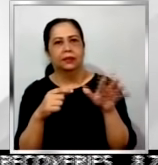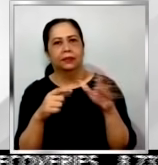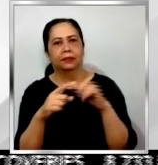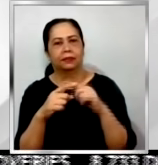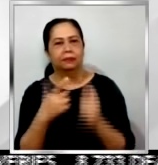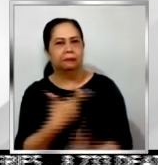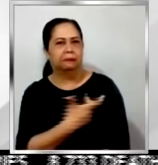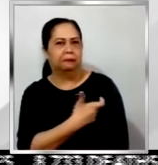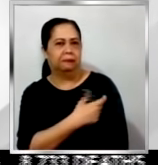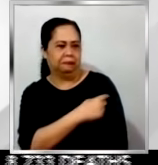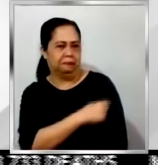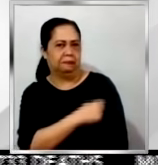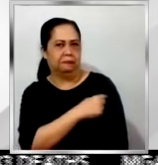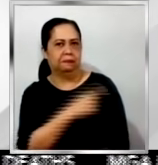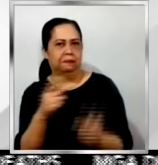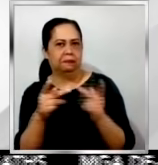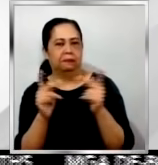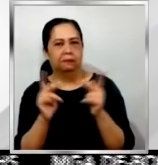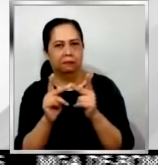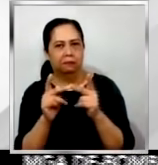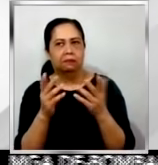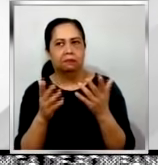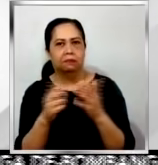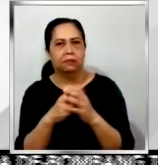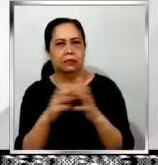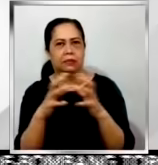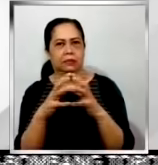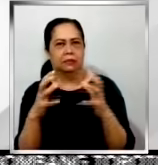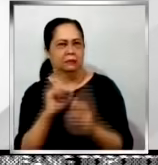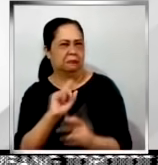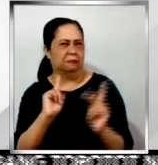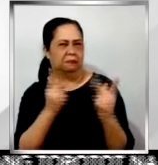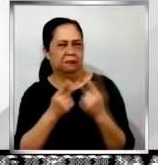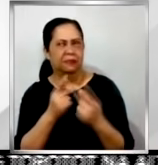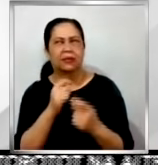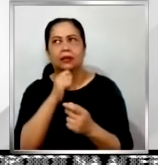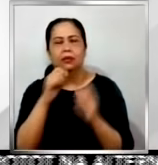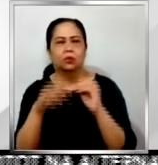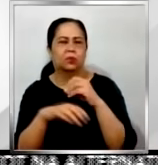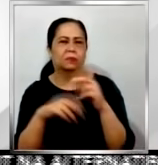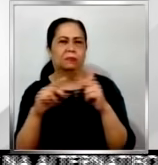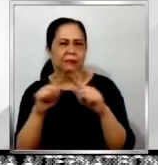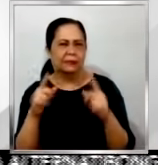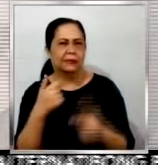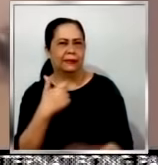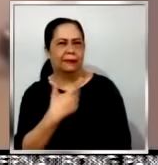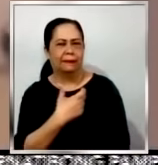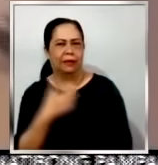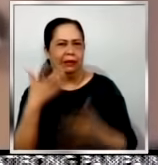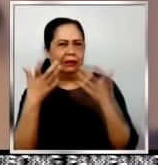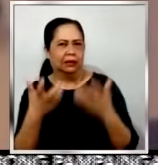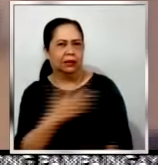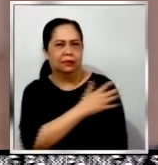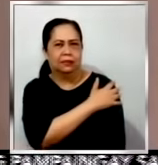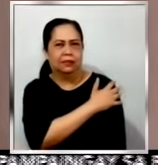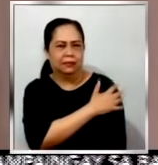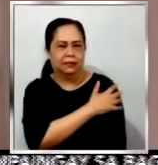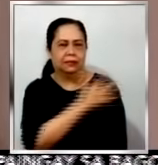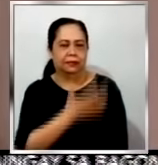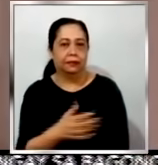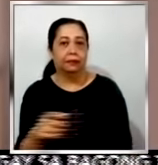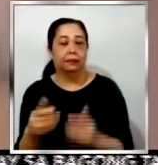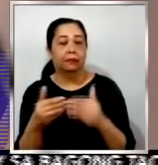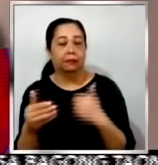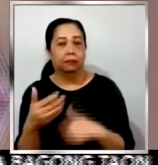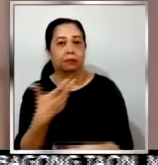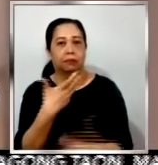is sobrang sakit. Hindi man po sobrang sakit, pero sobrang bigat po sa braso. Bago bakunahan, ipinaliwanag